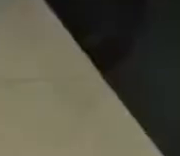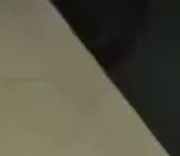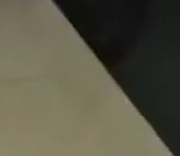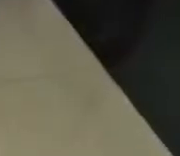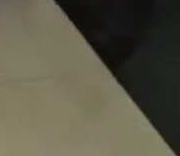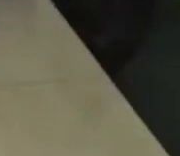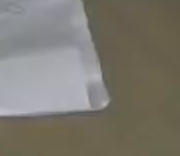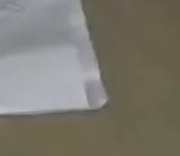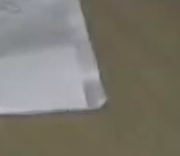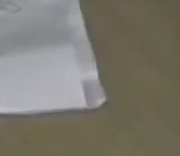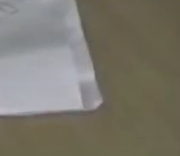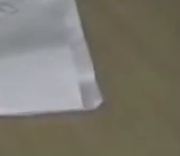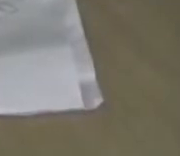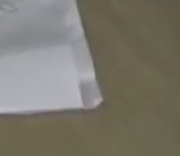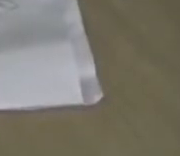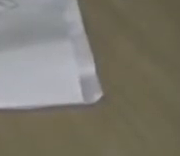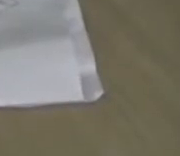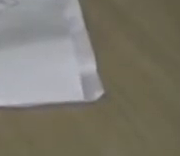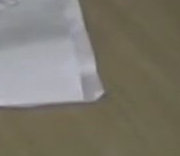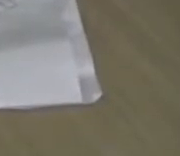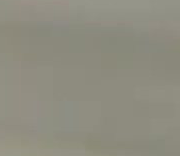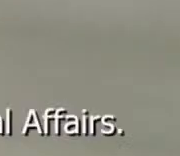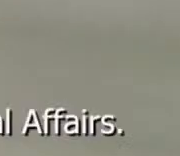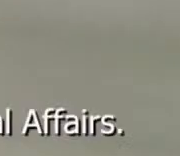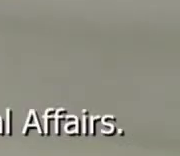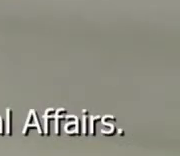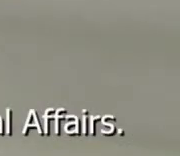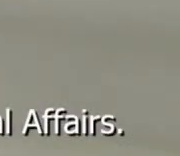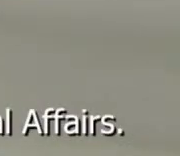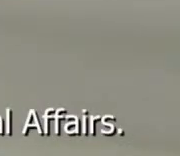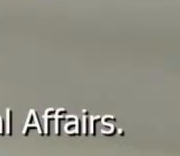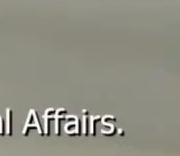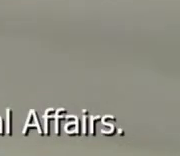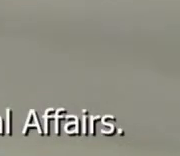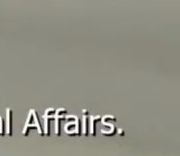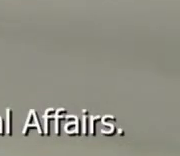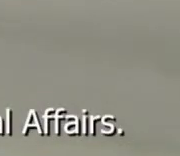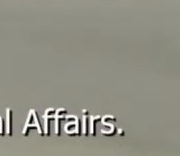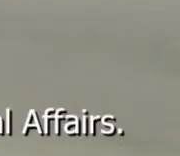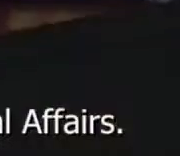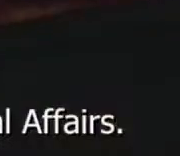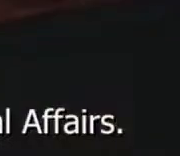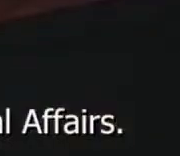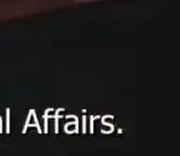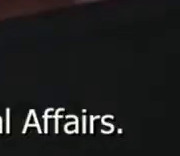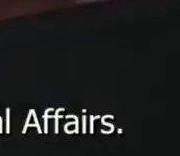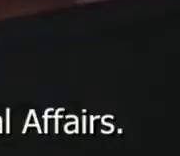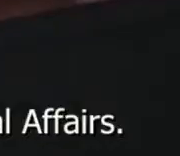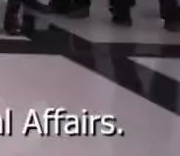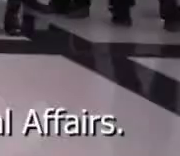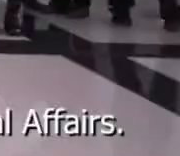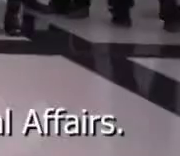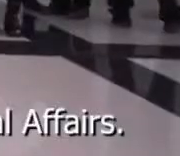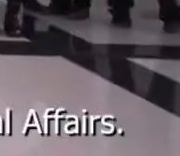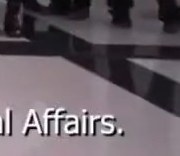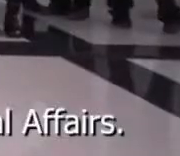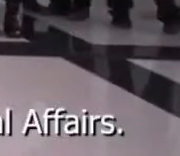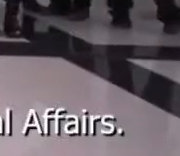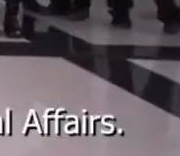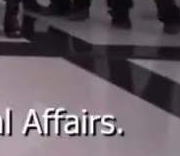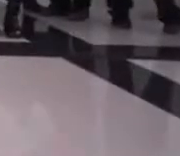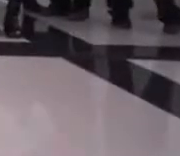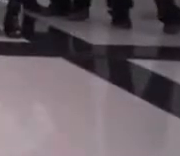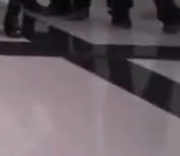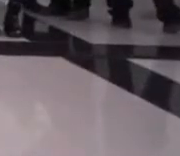yang dinyatakan kompeten di bidang pekerjaan sosial oleh Lembaga Sertifikasi Pekerjaan Sosial Kementerian